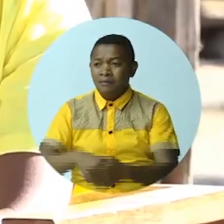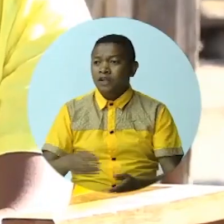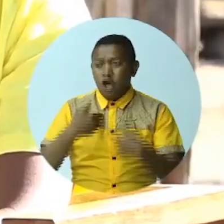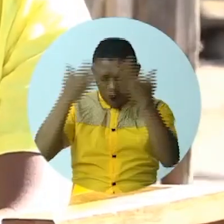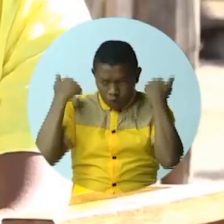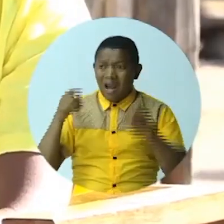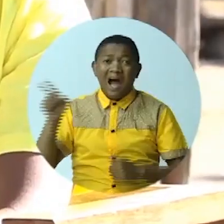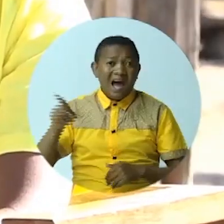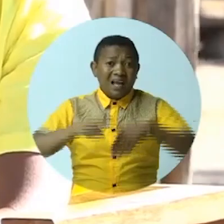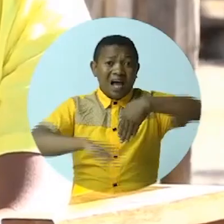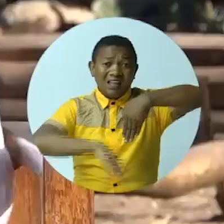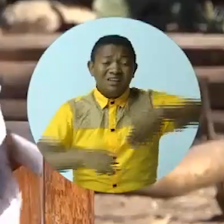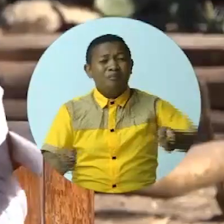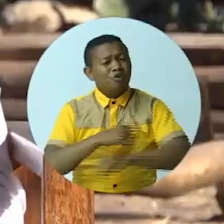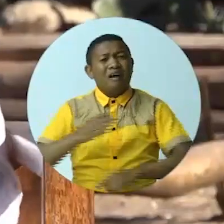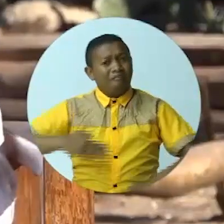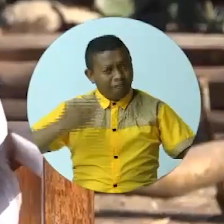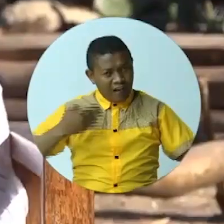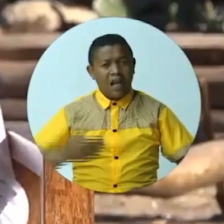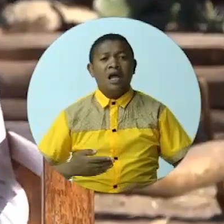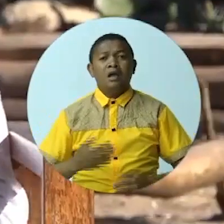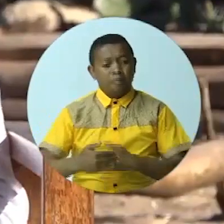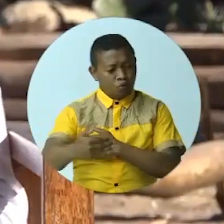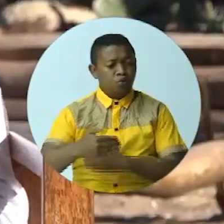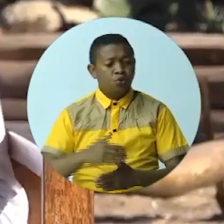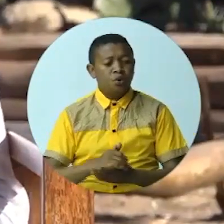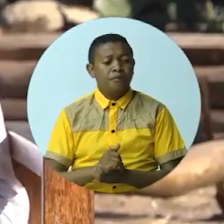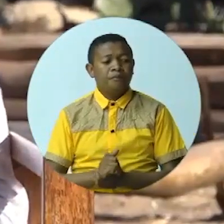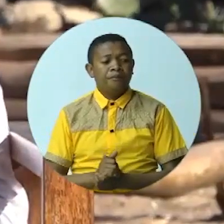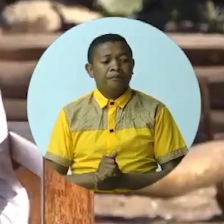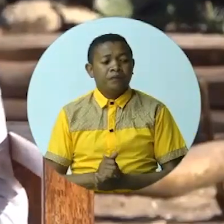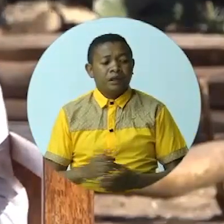mamokana be dehibe mivokatra afaka volena aty